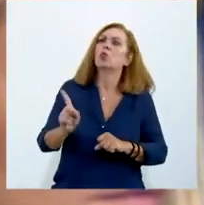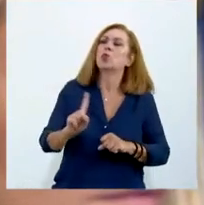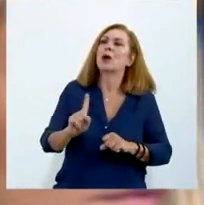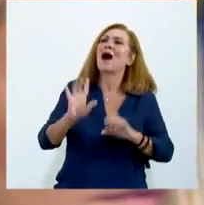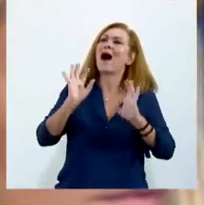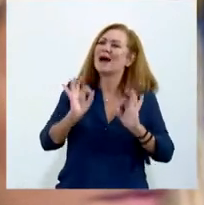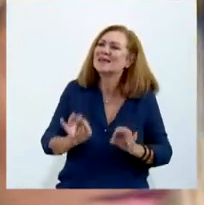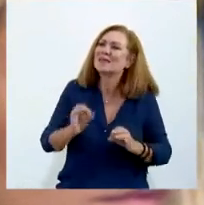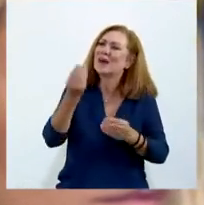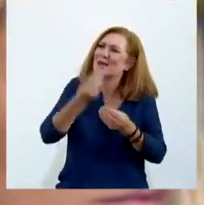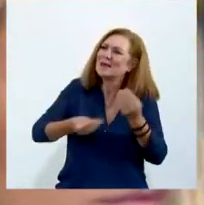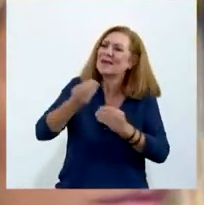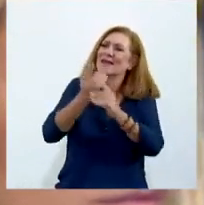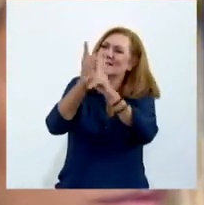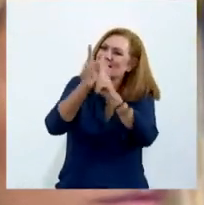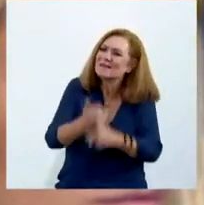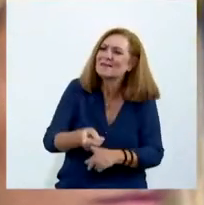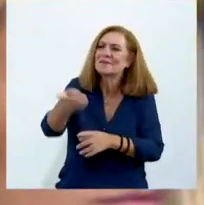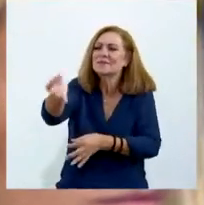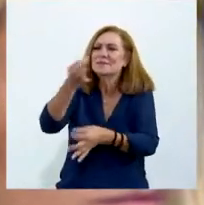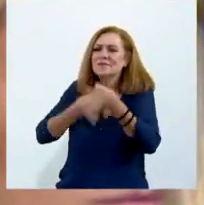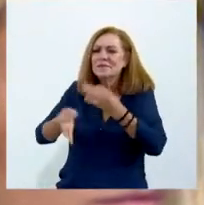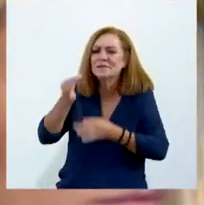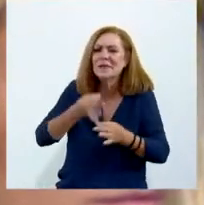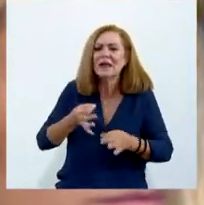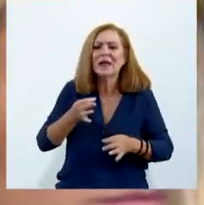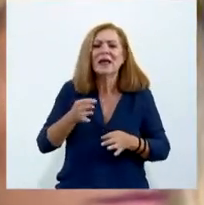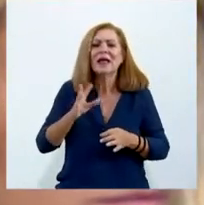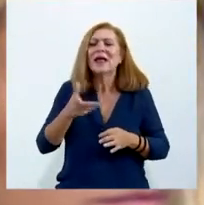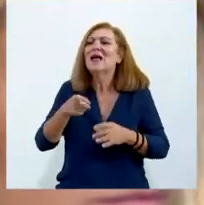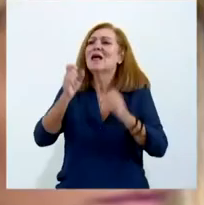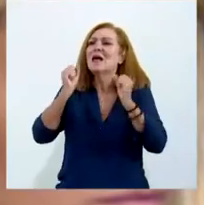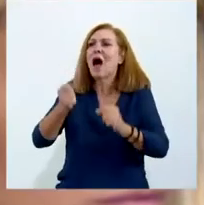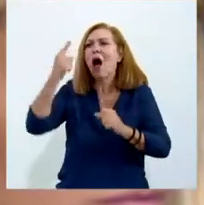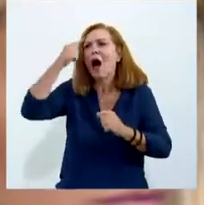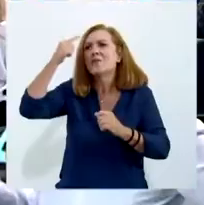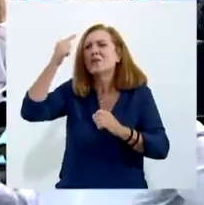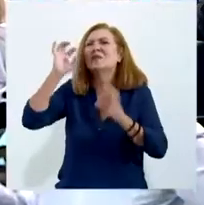γίνετε σήμερα λίγο πιο αναλυτικός και να μας πείτε για ποιες θέσεις μιλάμε?